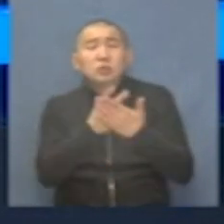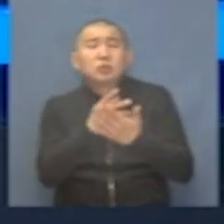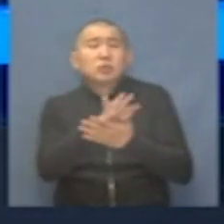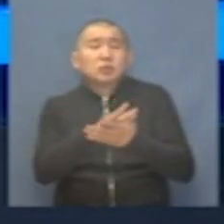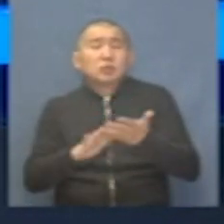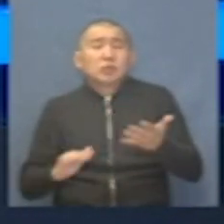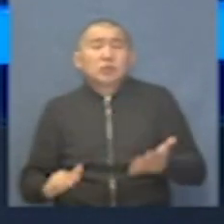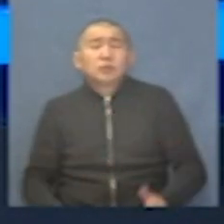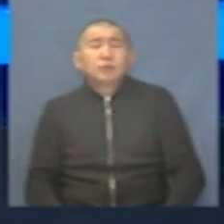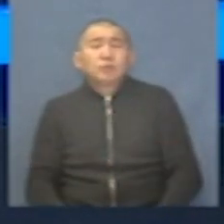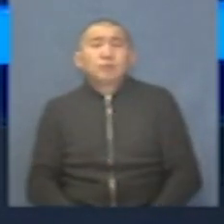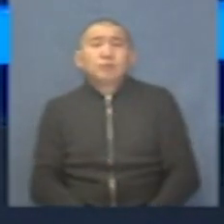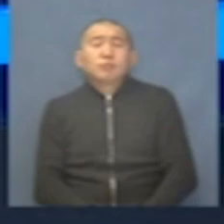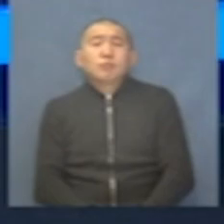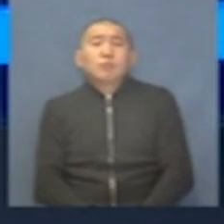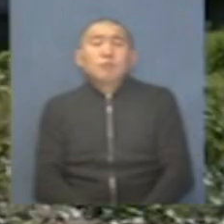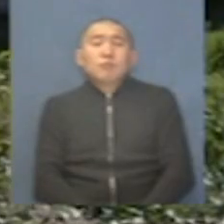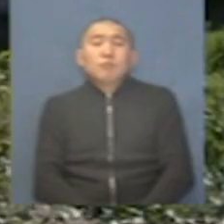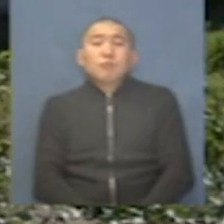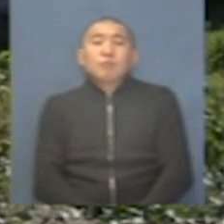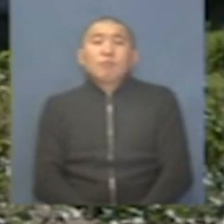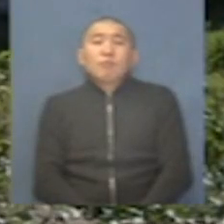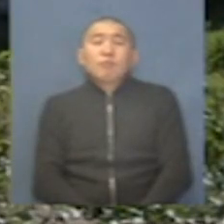Гүлдана Айдарқызы біліп қайтты.